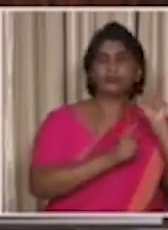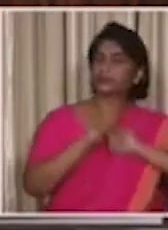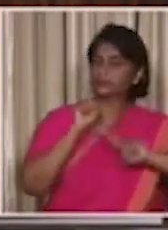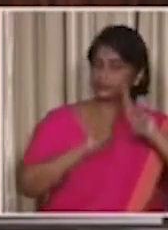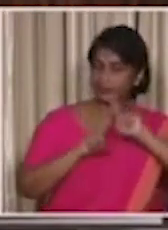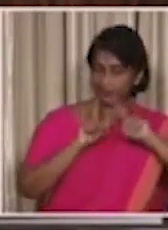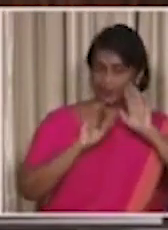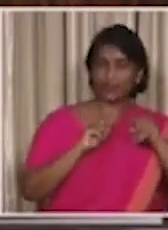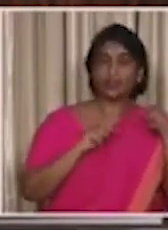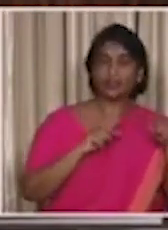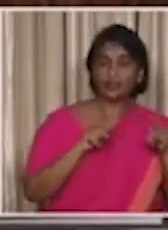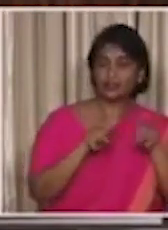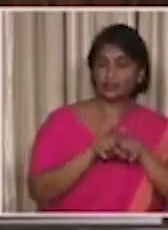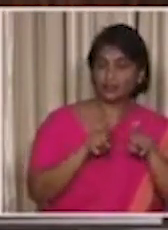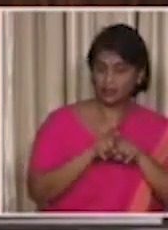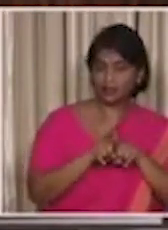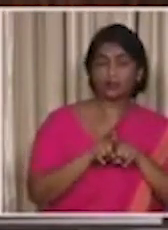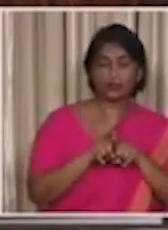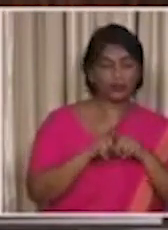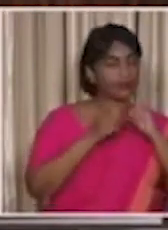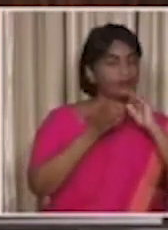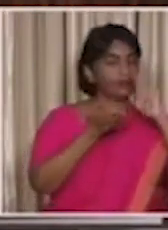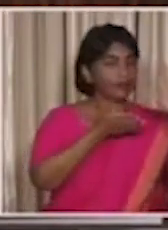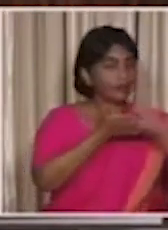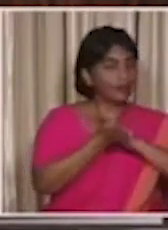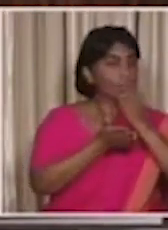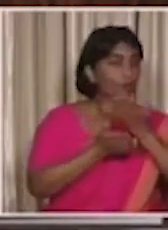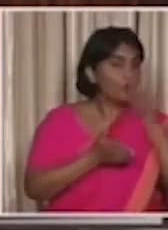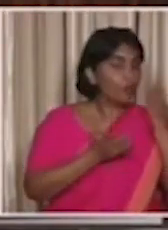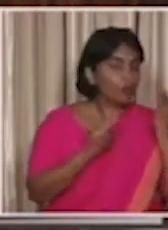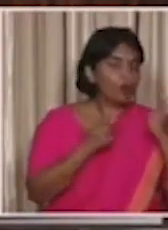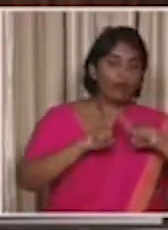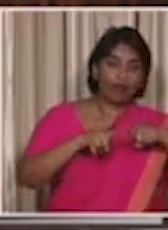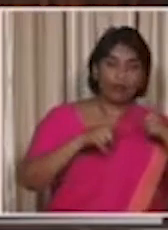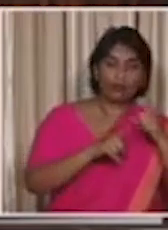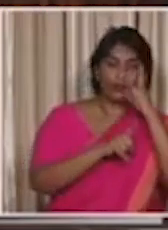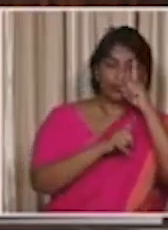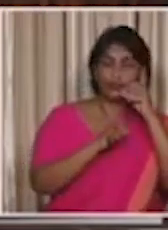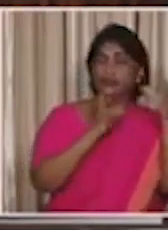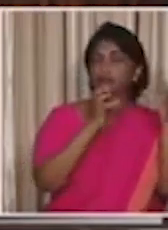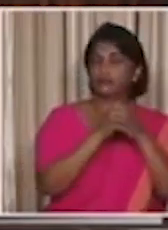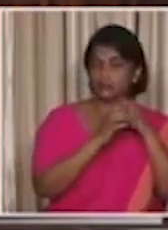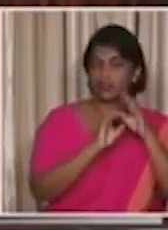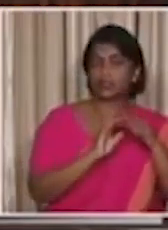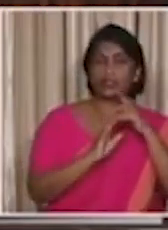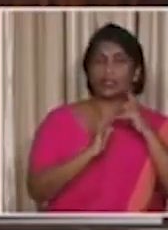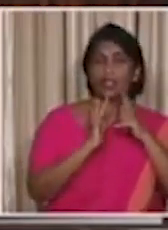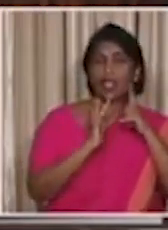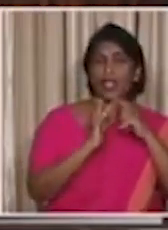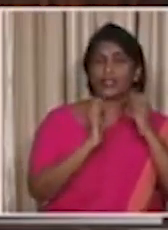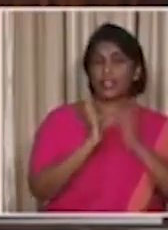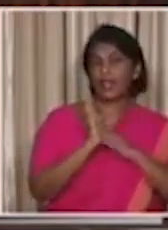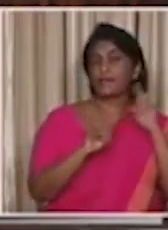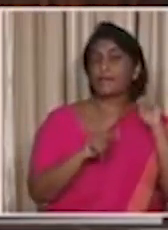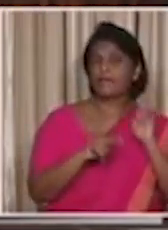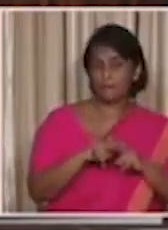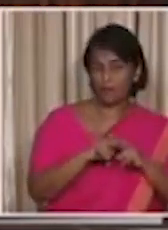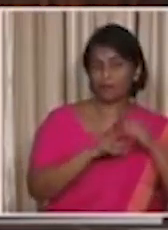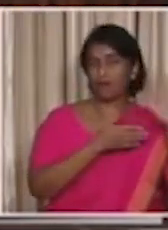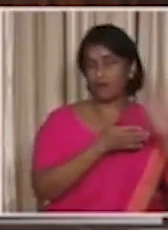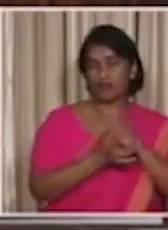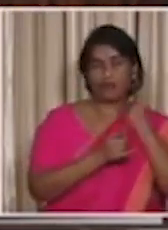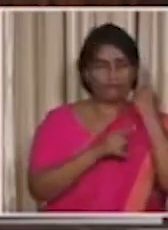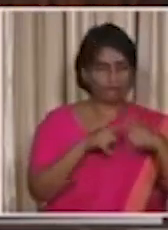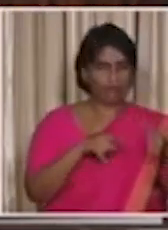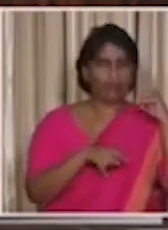සිටින්නේ. ඊට අමතරව සහාය ලබාගත් හැක්කේ අනික් එකම පාර්ශ්වය වන්නේ ජාත්‍යන්තරයේ මූල්‍ය අරමුදල